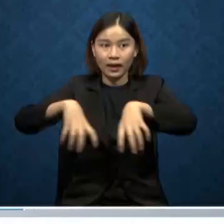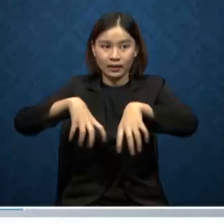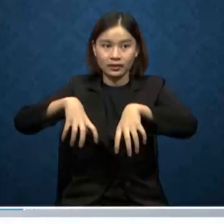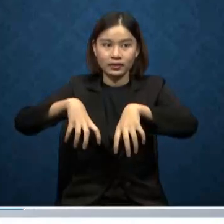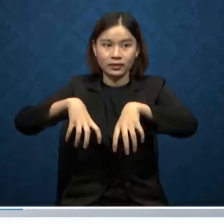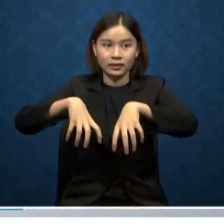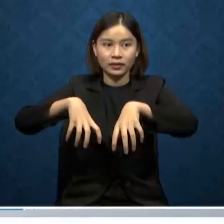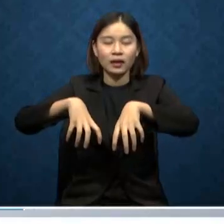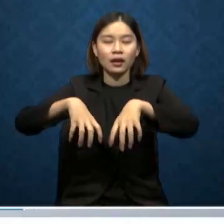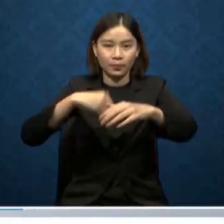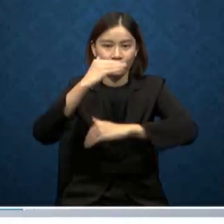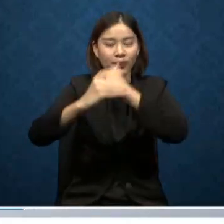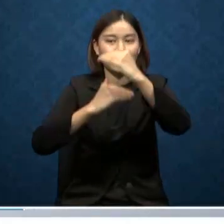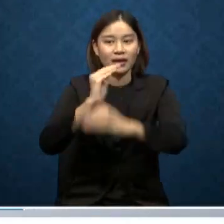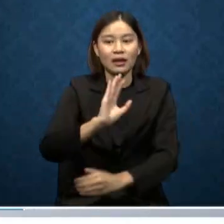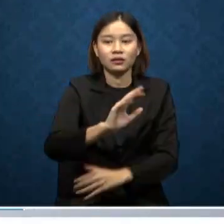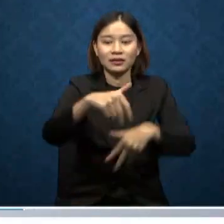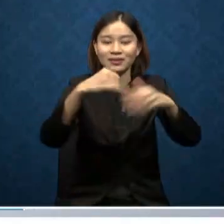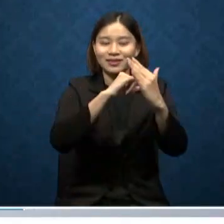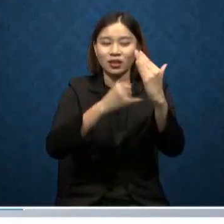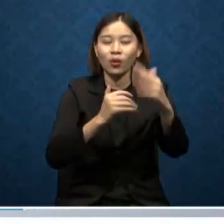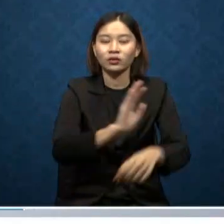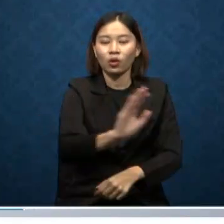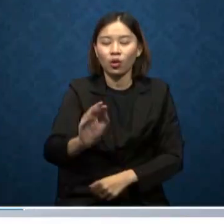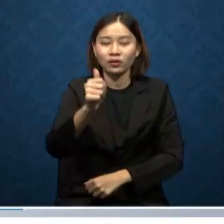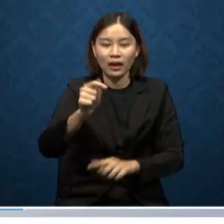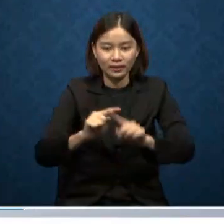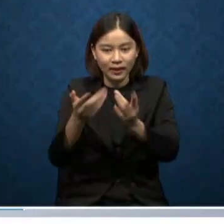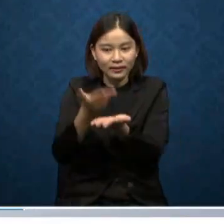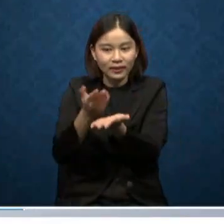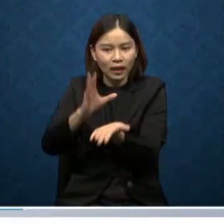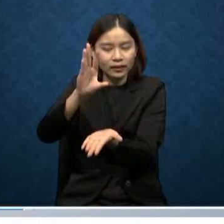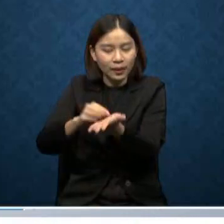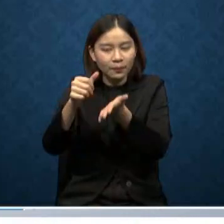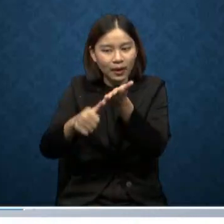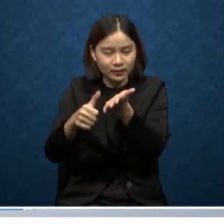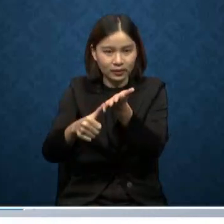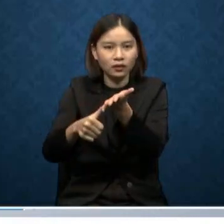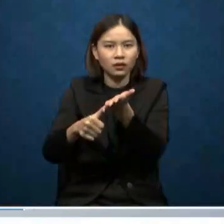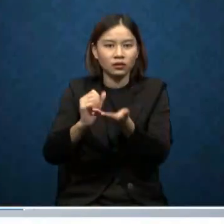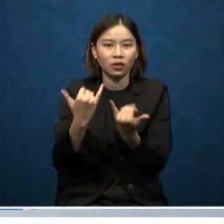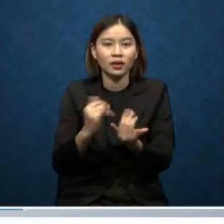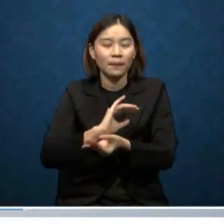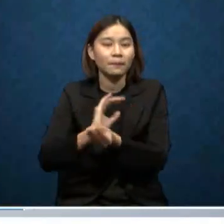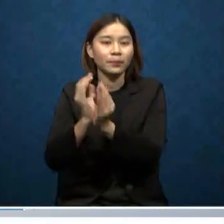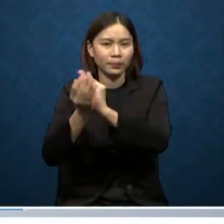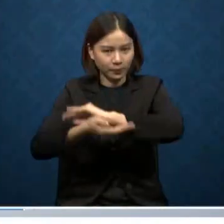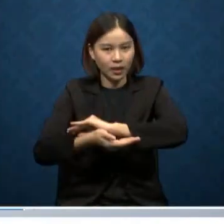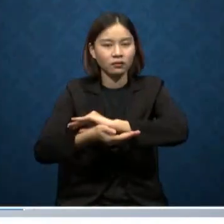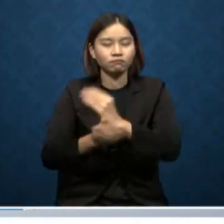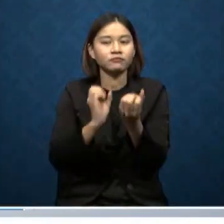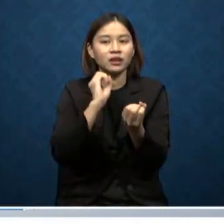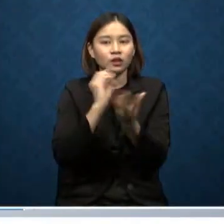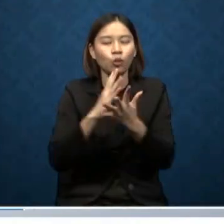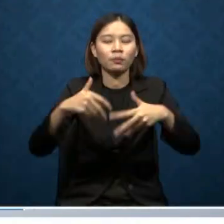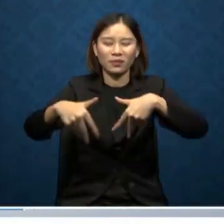ในการสร้างความเจริญให้ท้องถ่นได้แต่ในขณะเดยวกันการจัดเกพระสีในอตราที่มความเปลี่ยแปรงมันกกระท